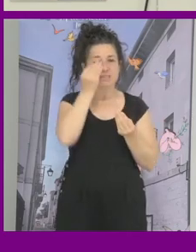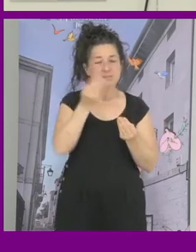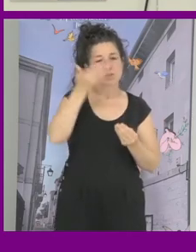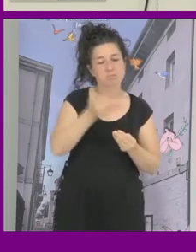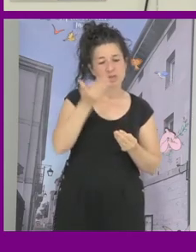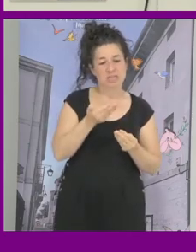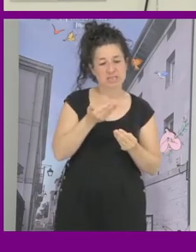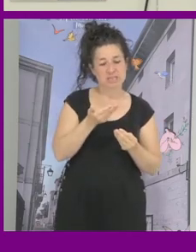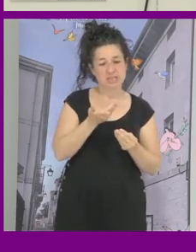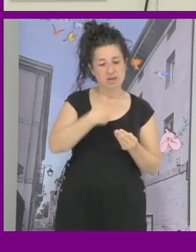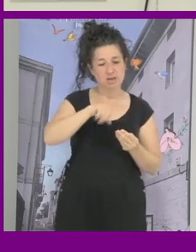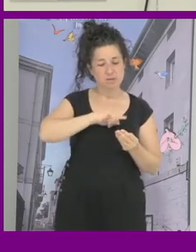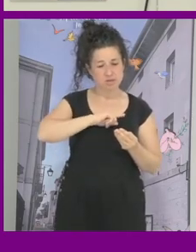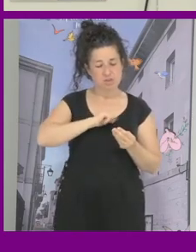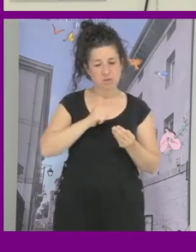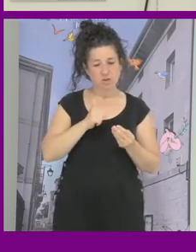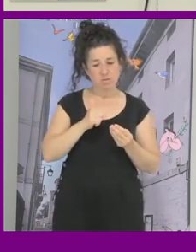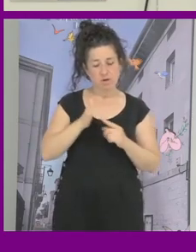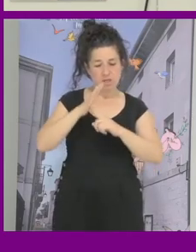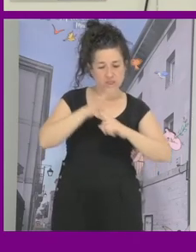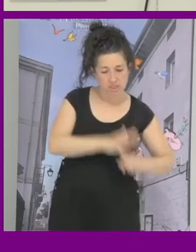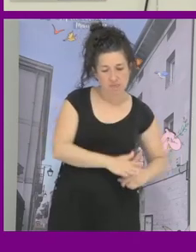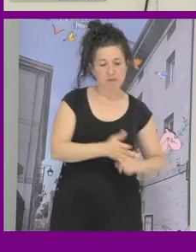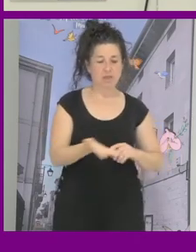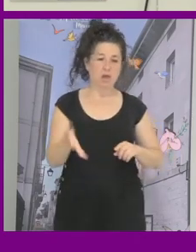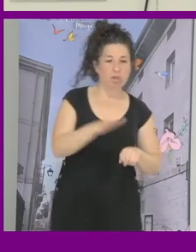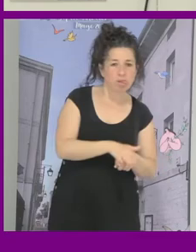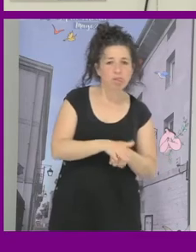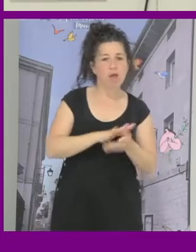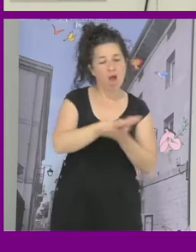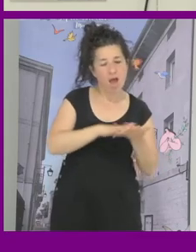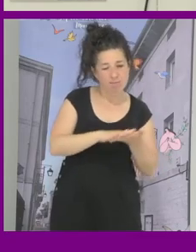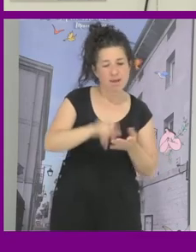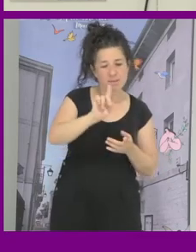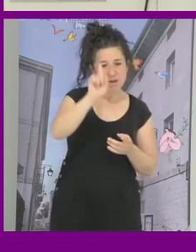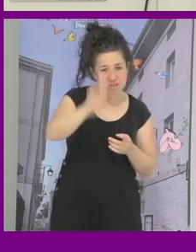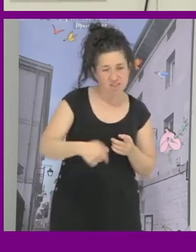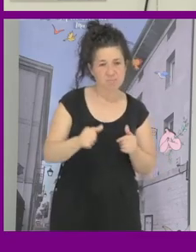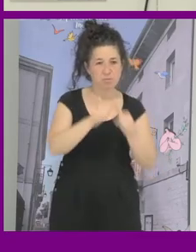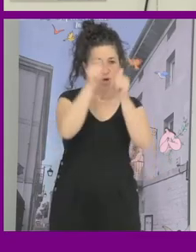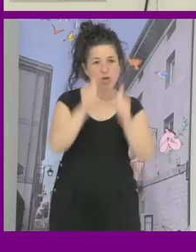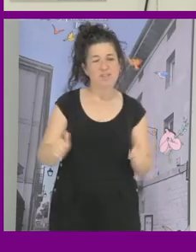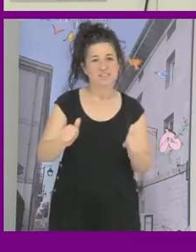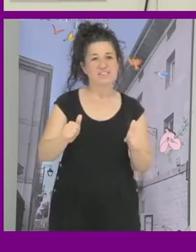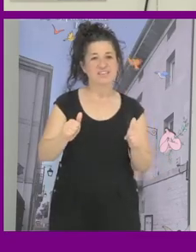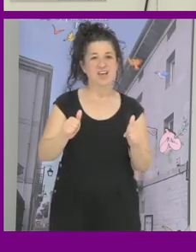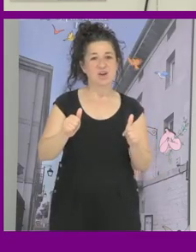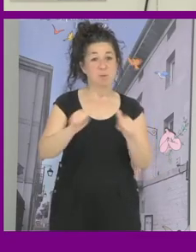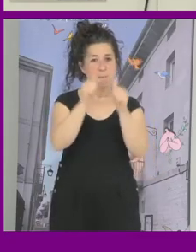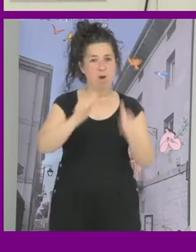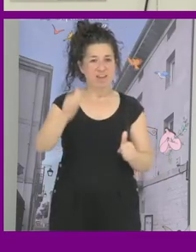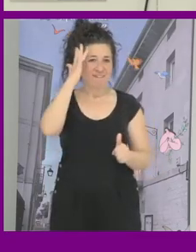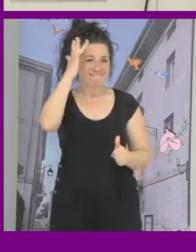gure diskriminazioez eta zapalkuntza saritzea, baizik eta batez ere, eredu desiragarri bihurtzea,